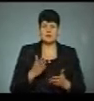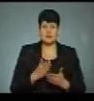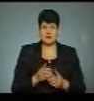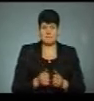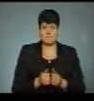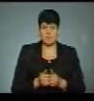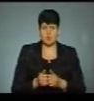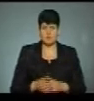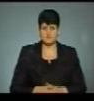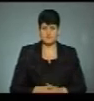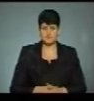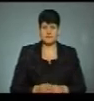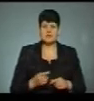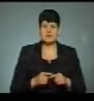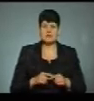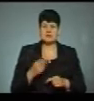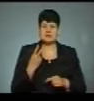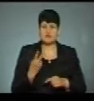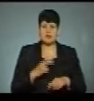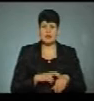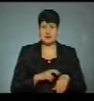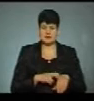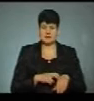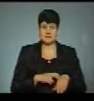поряд нього. Це два